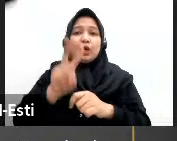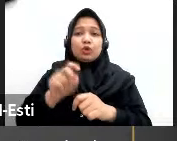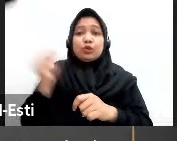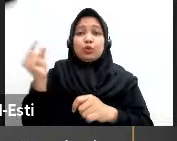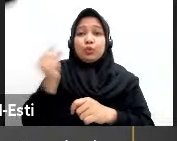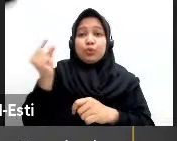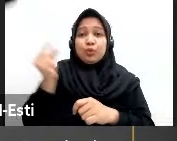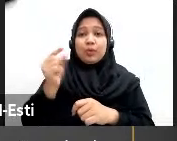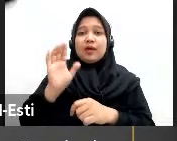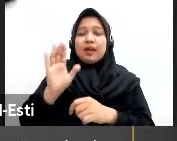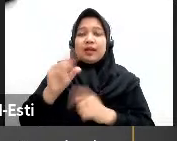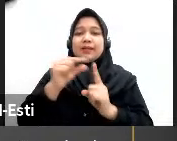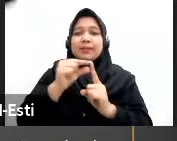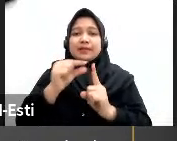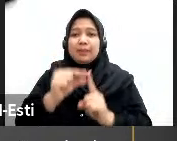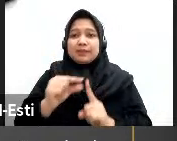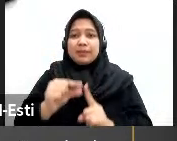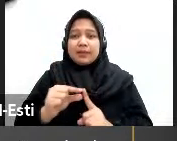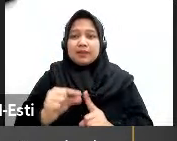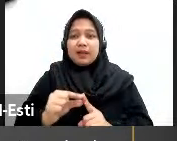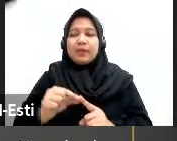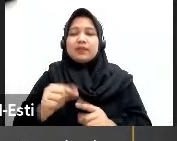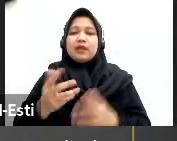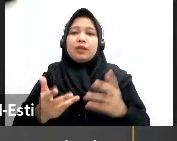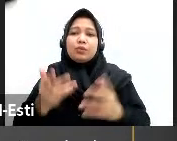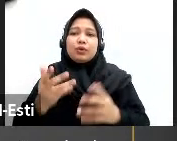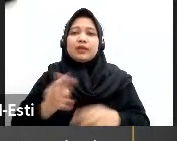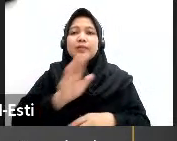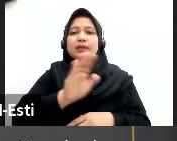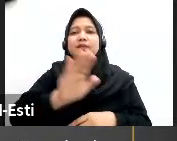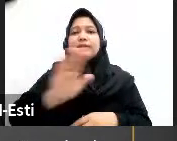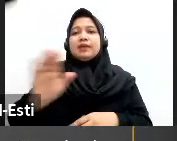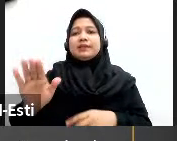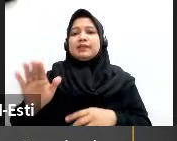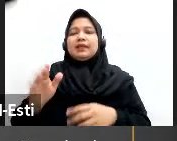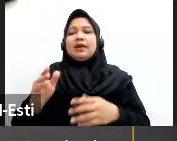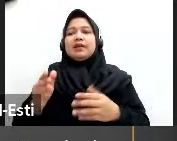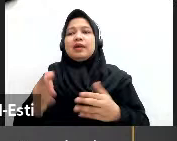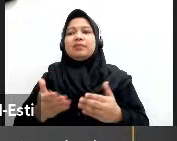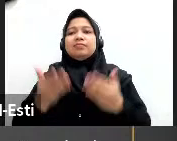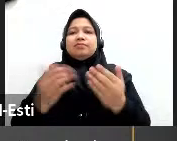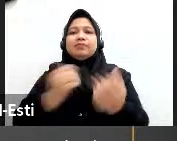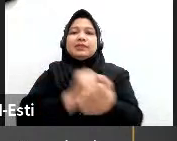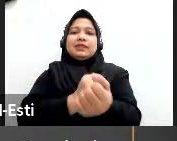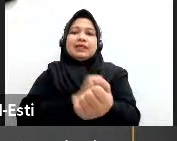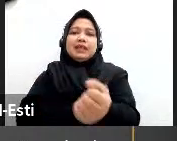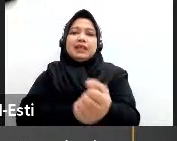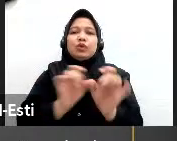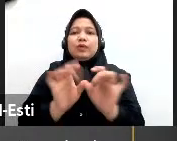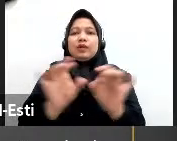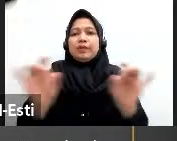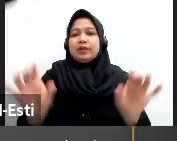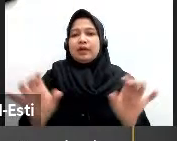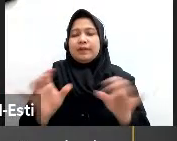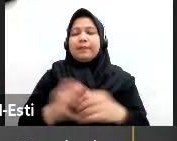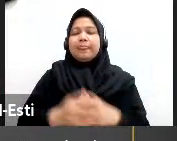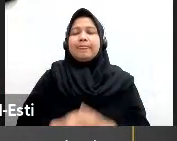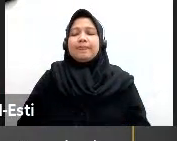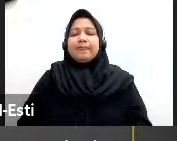nanti pasal-pasal tertentu yang mungkin masing-masing penyedia jasa berbeda nah ini saya kira